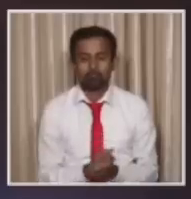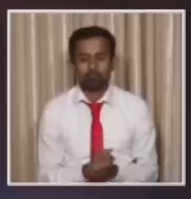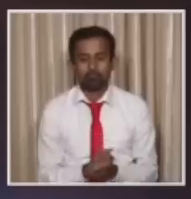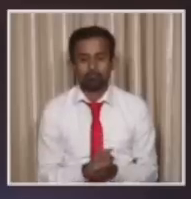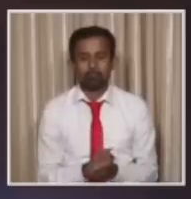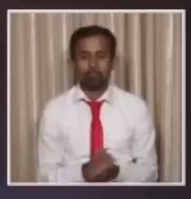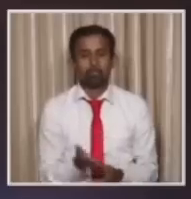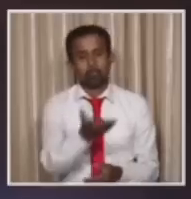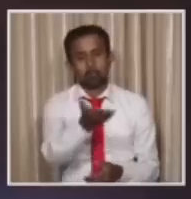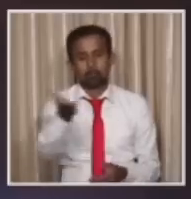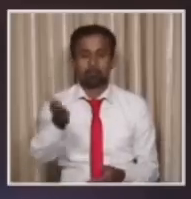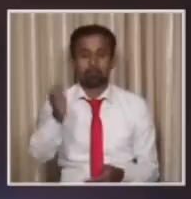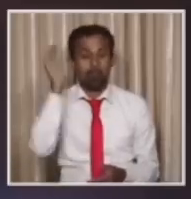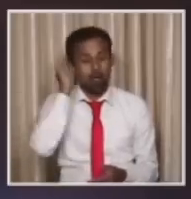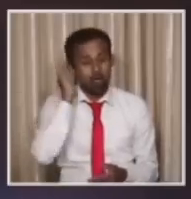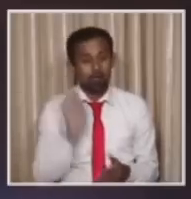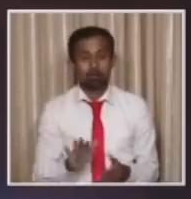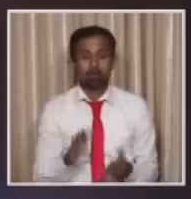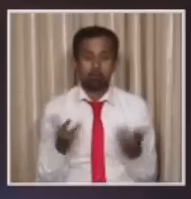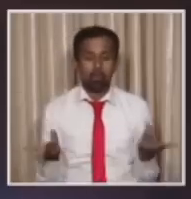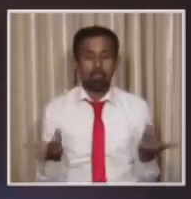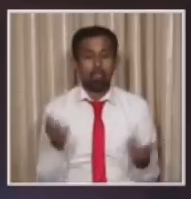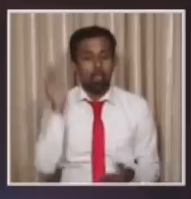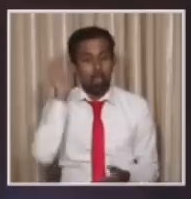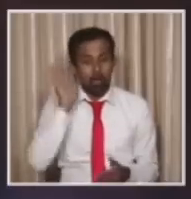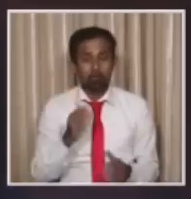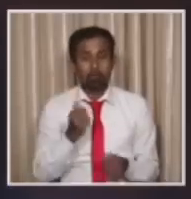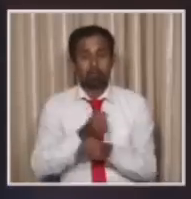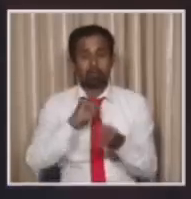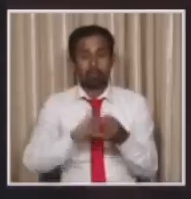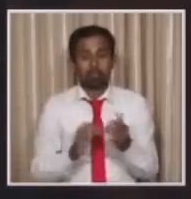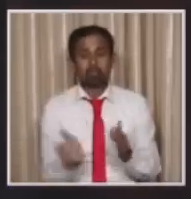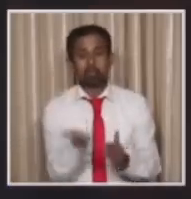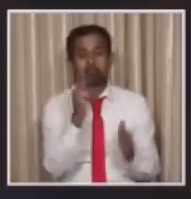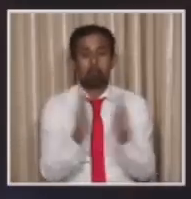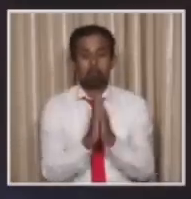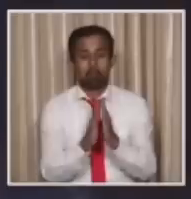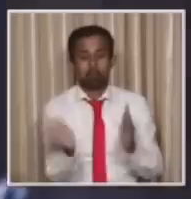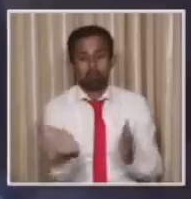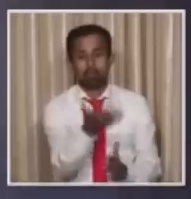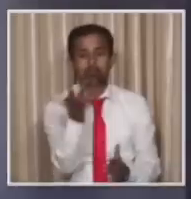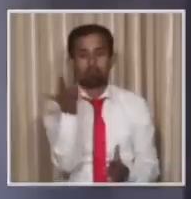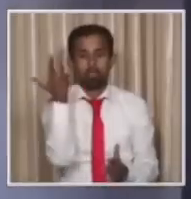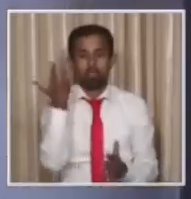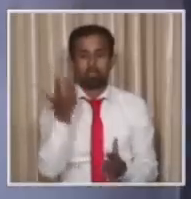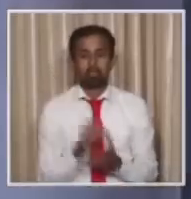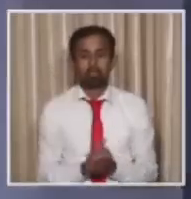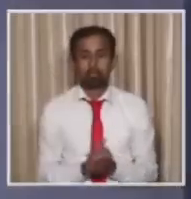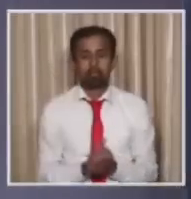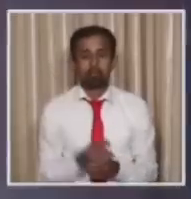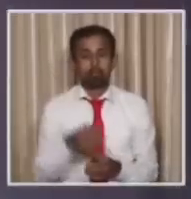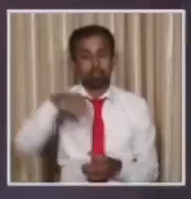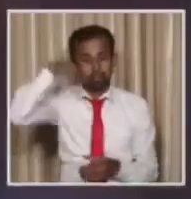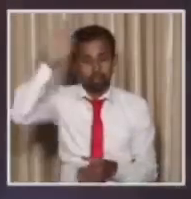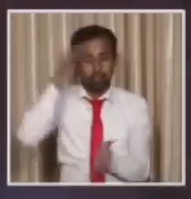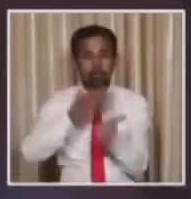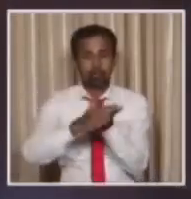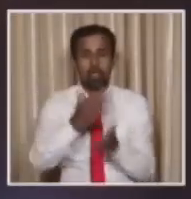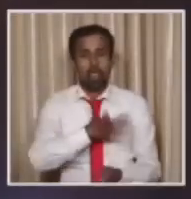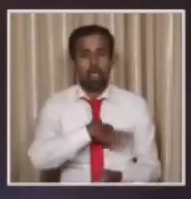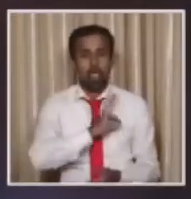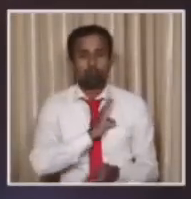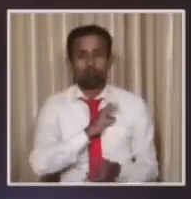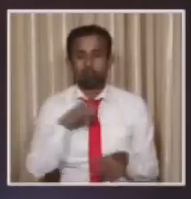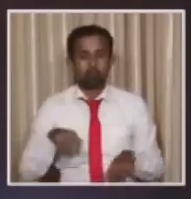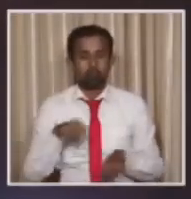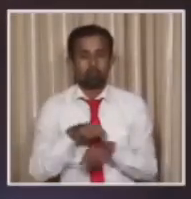දැන් මේකලන්ට මේක අහන් ඉන්න බෑ. අහන් ඉන්න බෑ ගමට යන්න බෑ පන්සලට යන්න බෑ. දැන් ඔබතුමන්ලාට ගිය පාර උදව් කරපු හාමුදුරුවෝ කවුරුත්